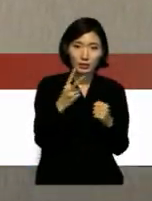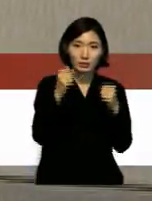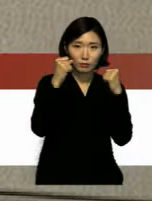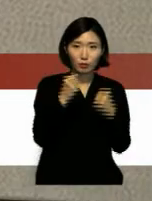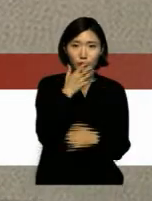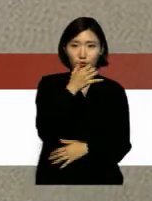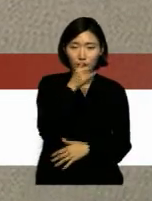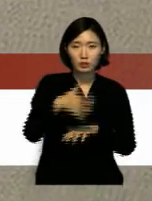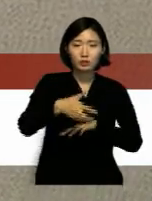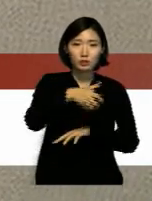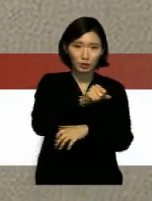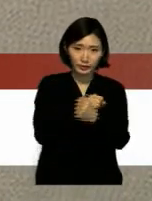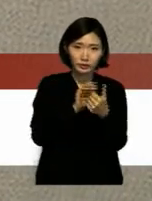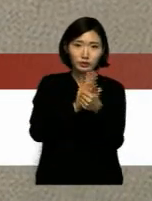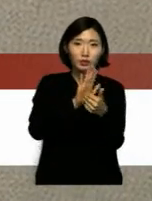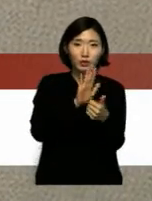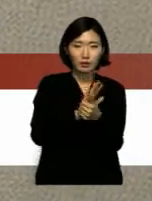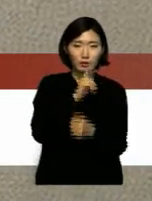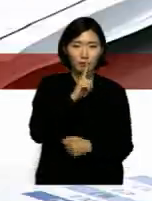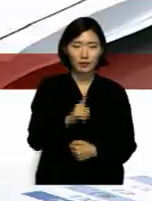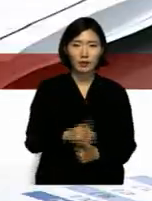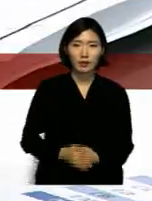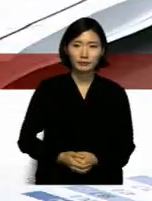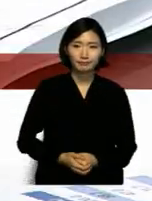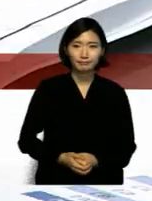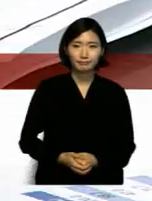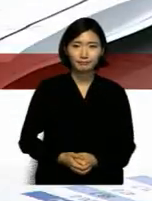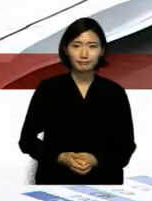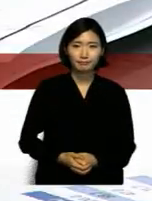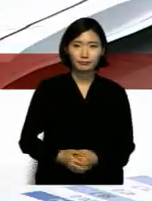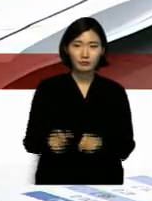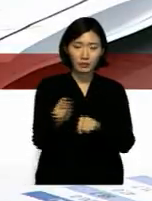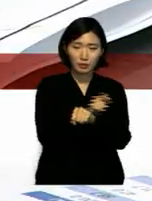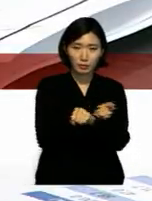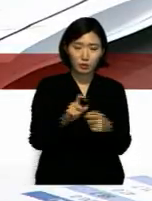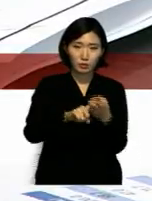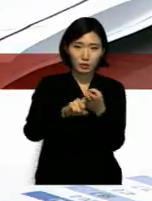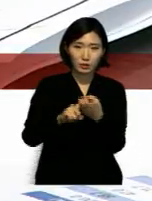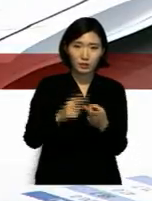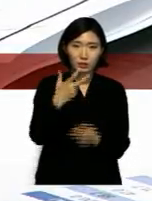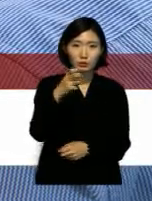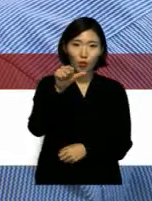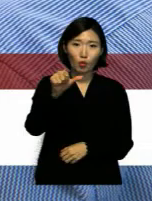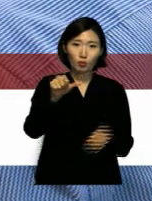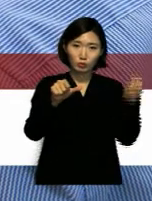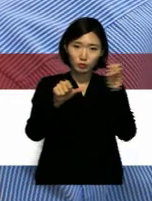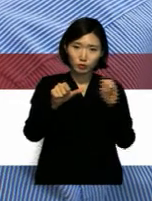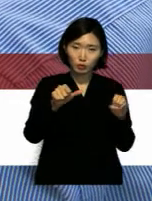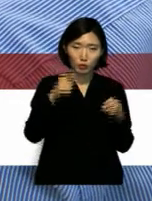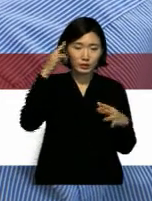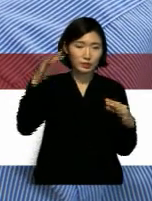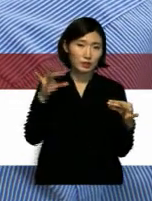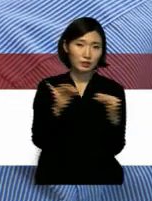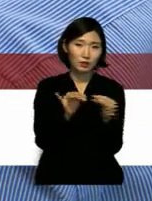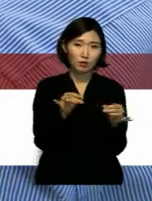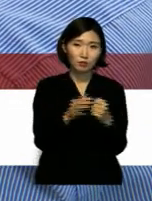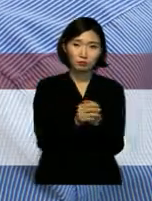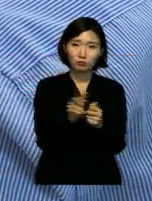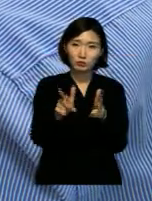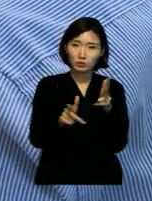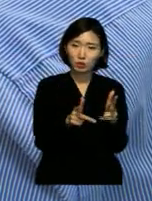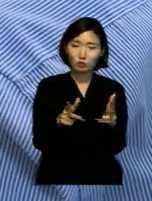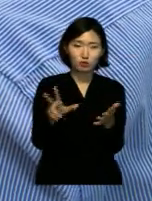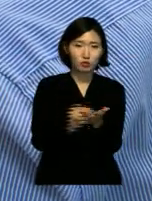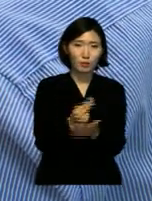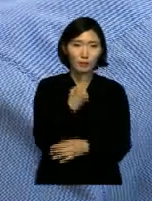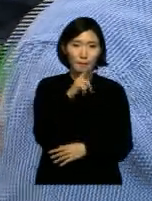있도록 적극 지원하겠다고 밝혔습니다. 특히 조합원 75%가 찬성한 사업으로 문제될 게